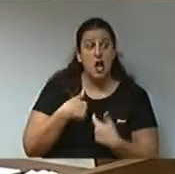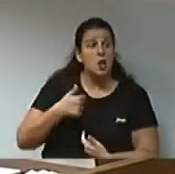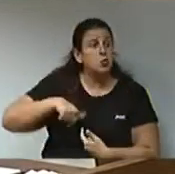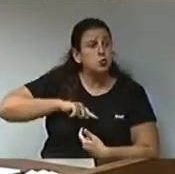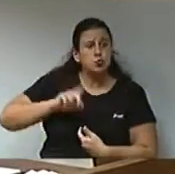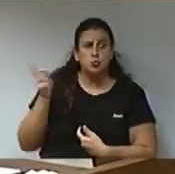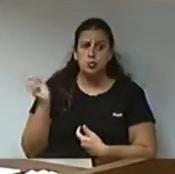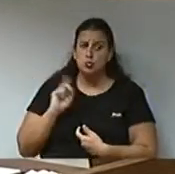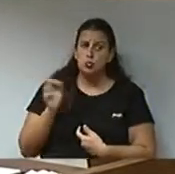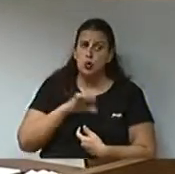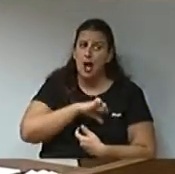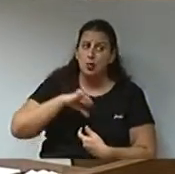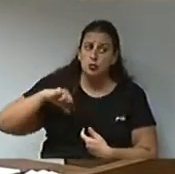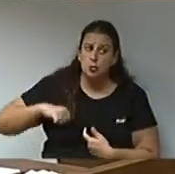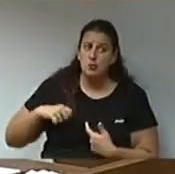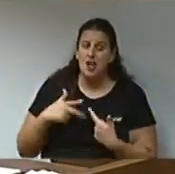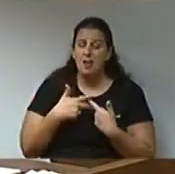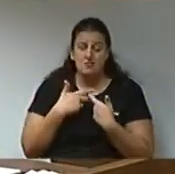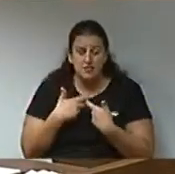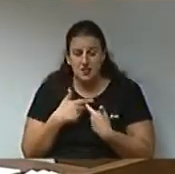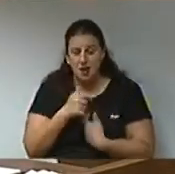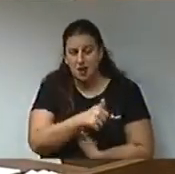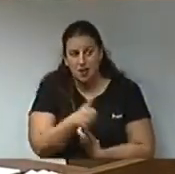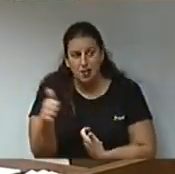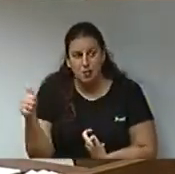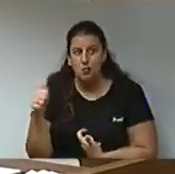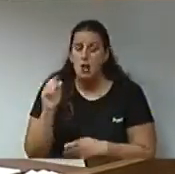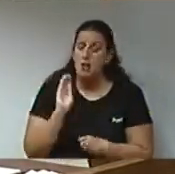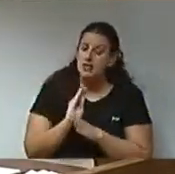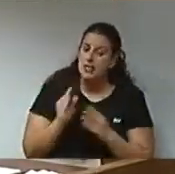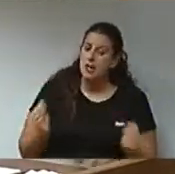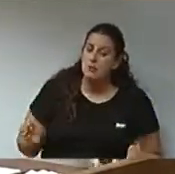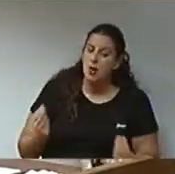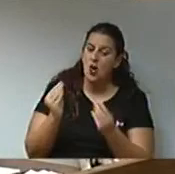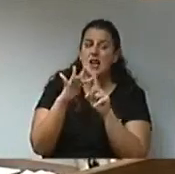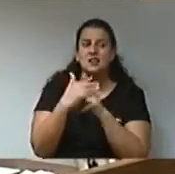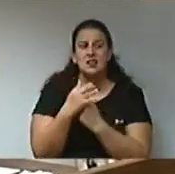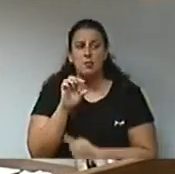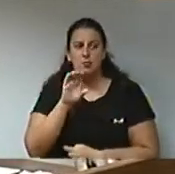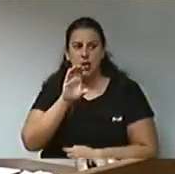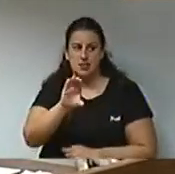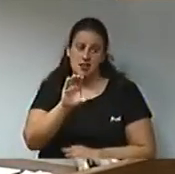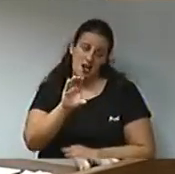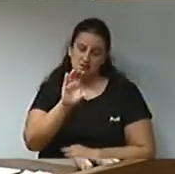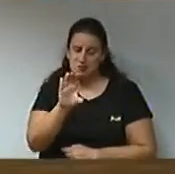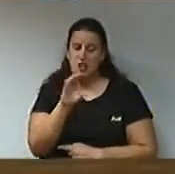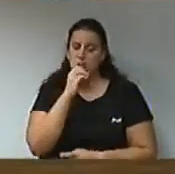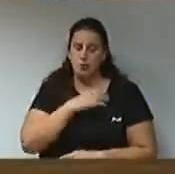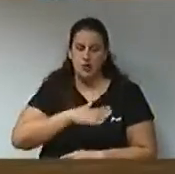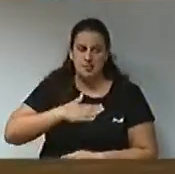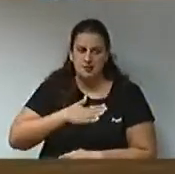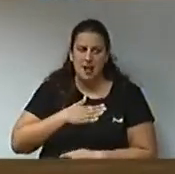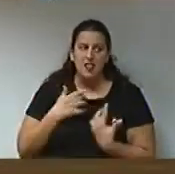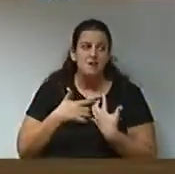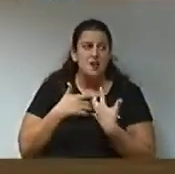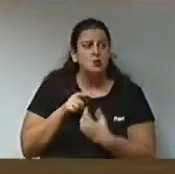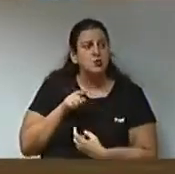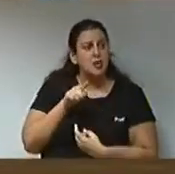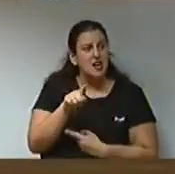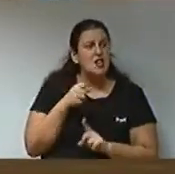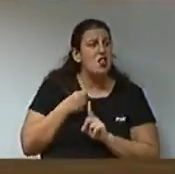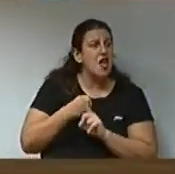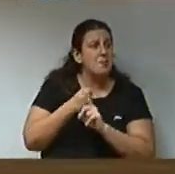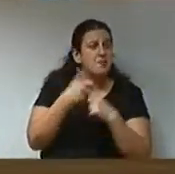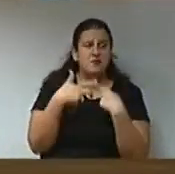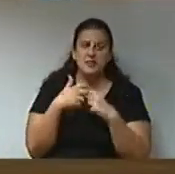de l'autonomia fiscal per a mantindre i millorar l'estat de benestar. Cal lluitar per això, senyor Puig. Deixes del dumping